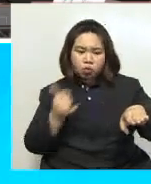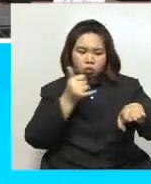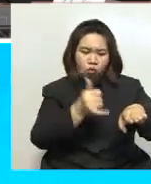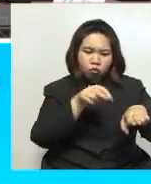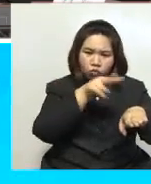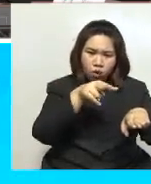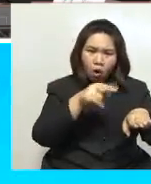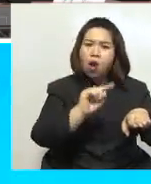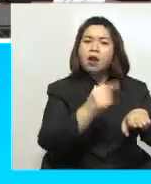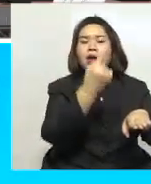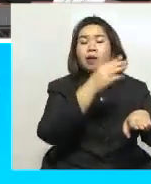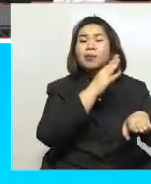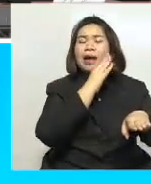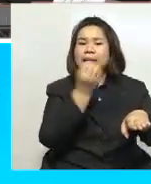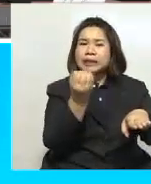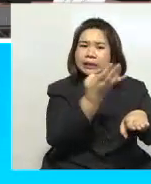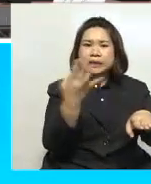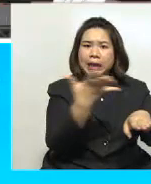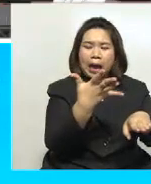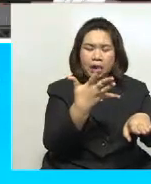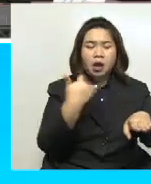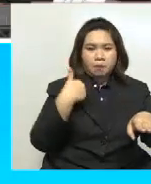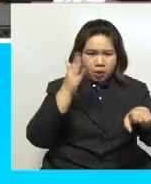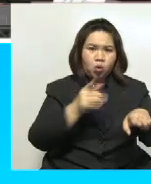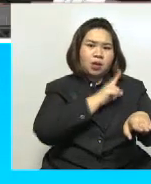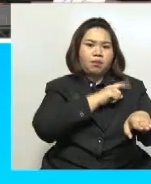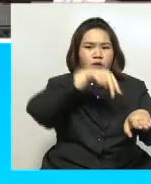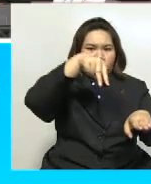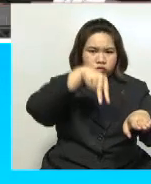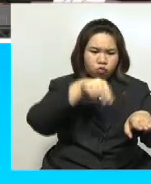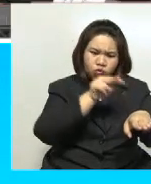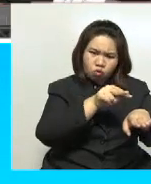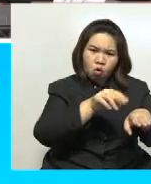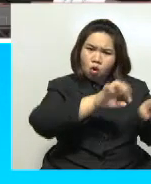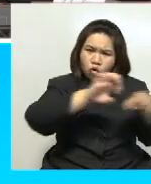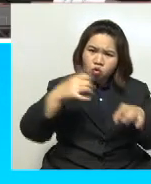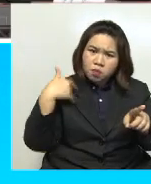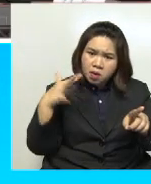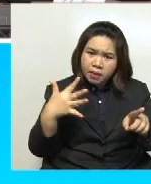ออกวิ่งเที่ยวแรกเลยคือที่4-5เนี่ยไปดูว่ารถมาไม่มาถ้าไม่มา